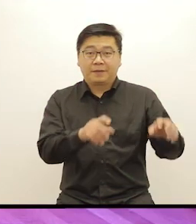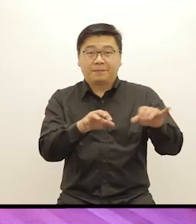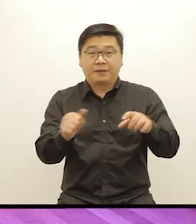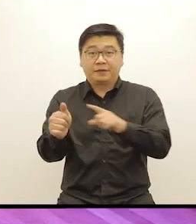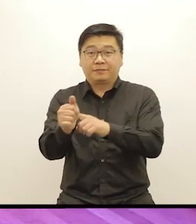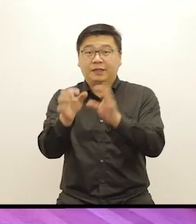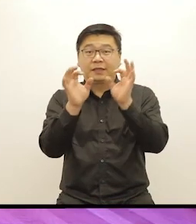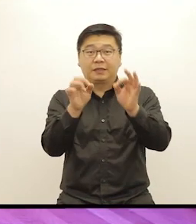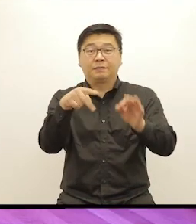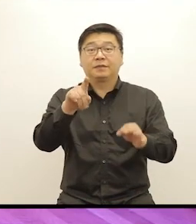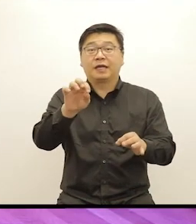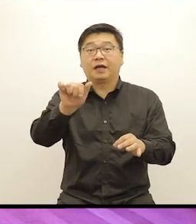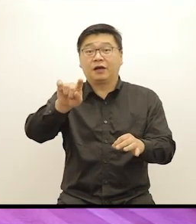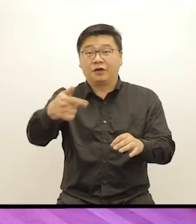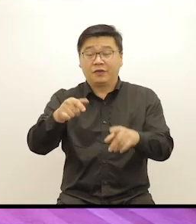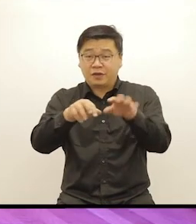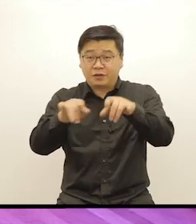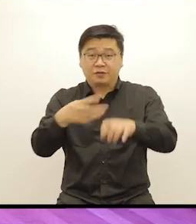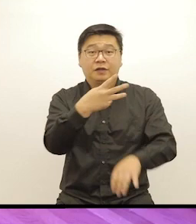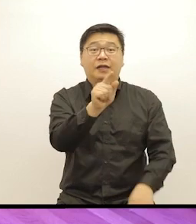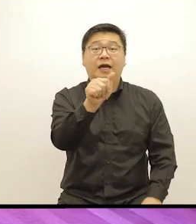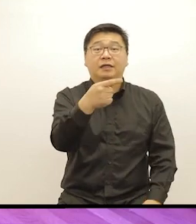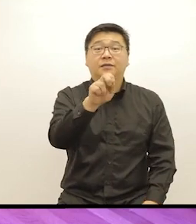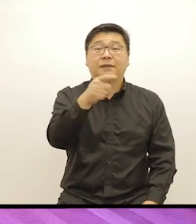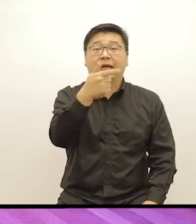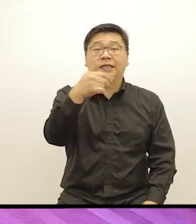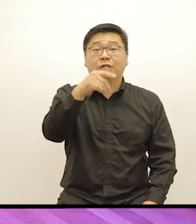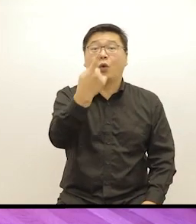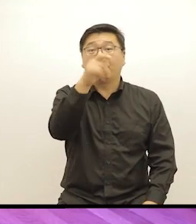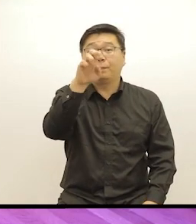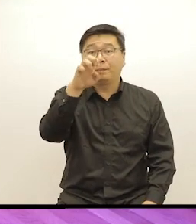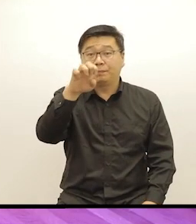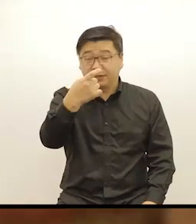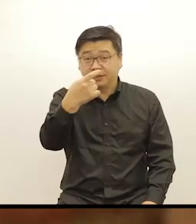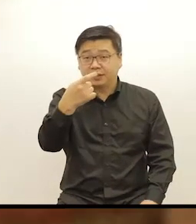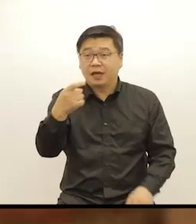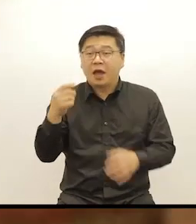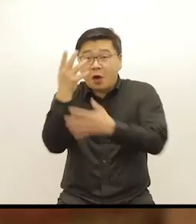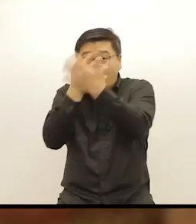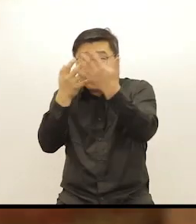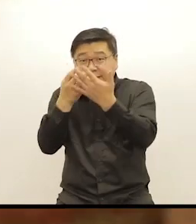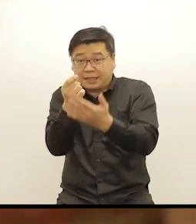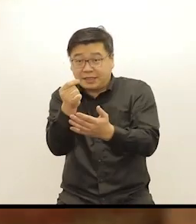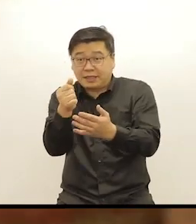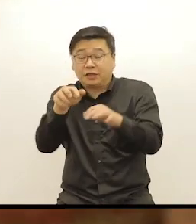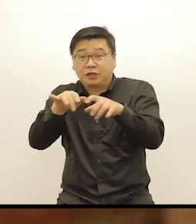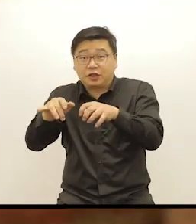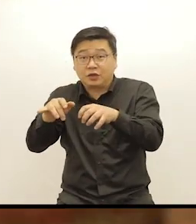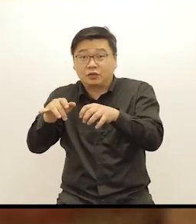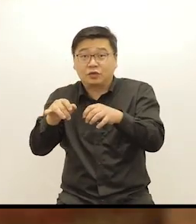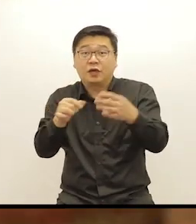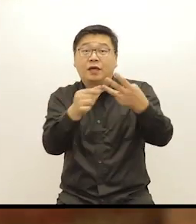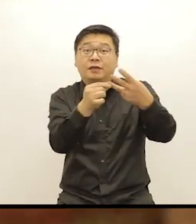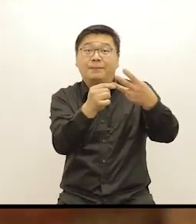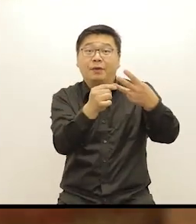피아니스트 김상원 씨의 연주로 라흐마니노프가 작곡한 환상 소품집 작품 번호 3번